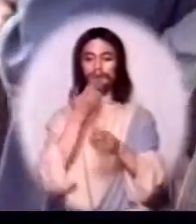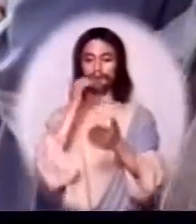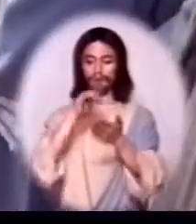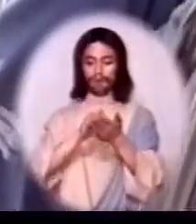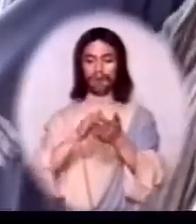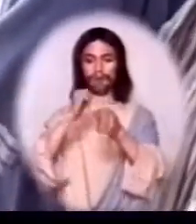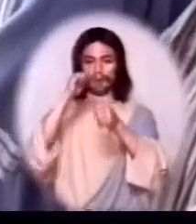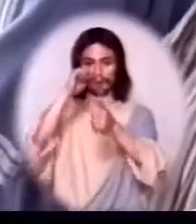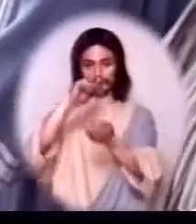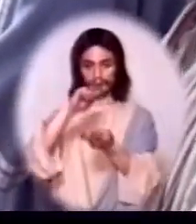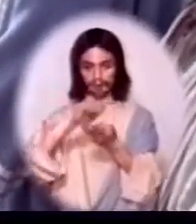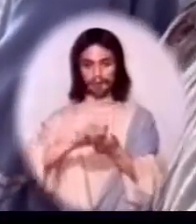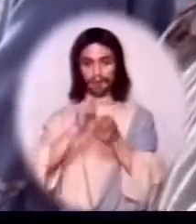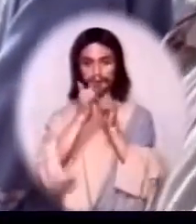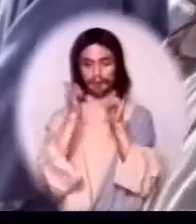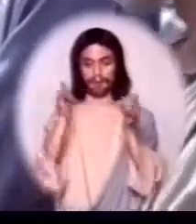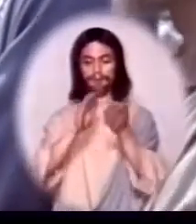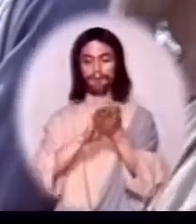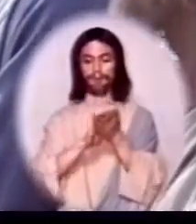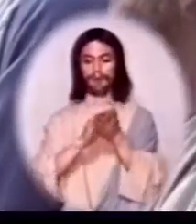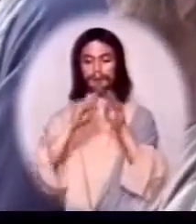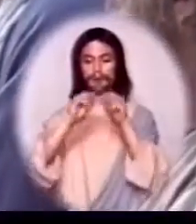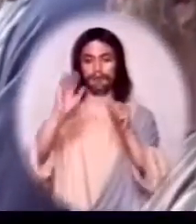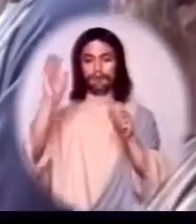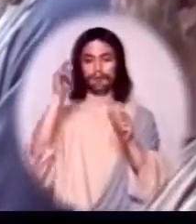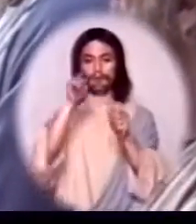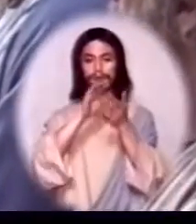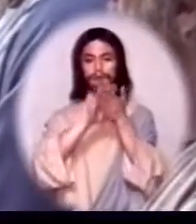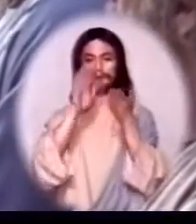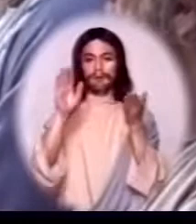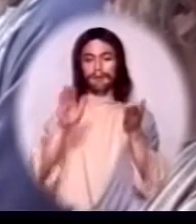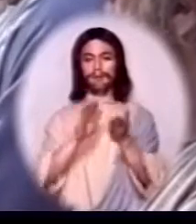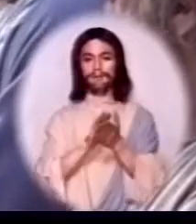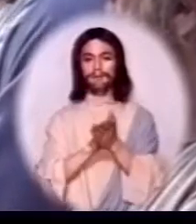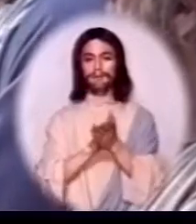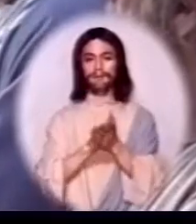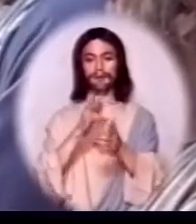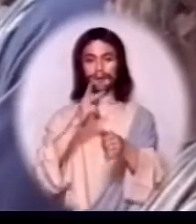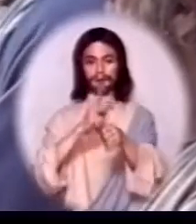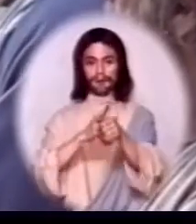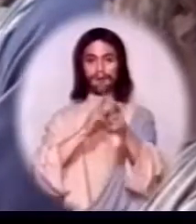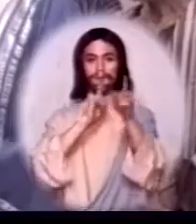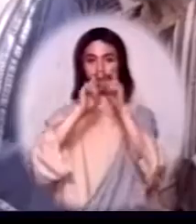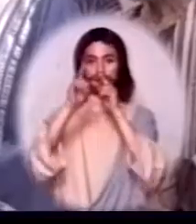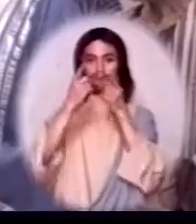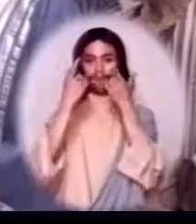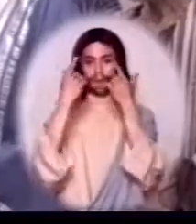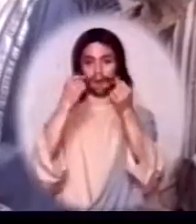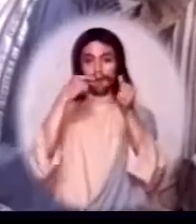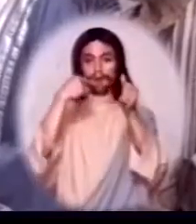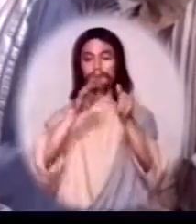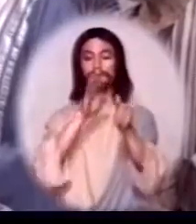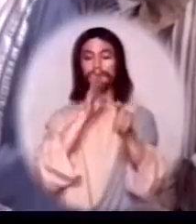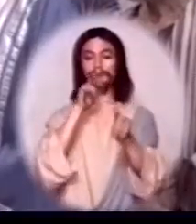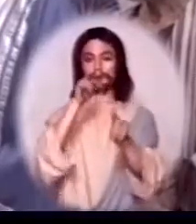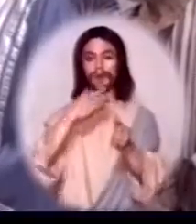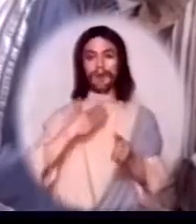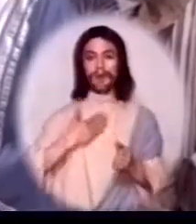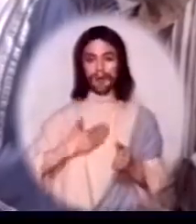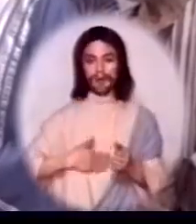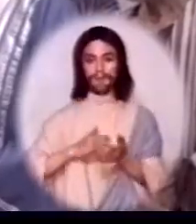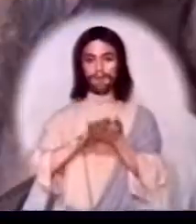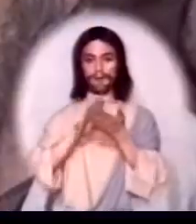그 돌에 깔리는 사람은 가루가 되고 말 것이니라. 선생님의 말씀과 가르침이 옳다는